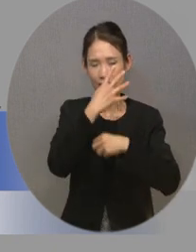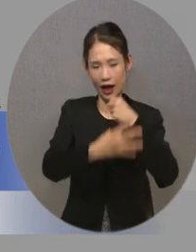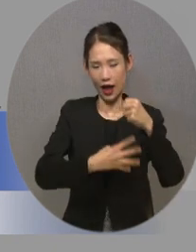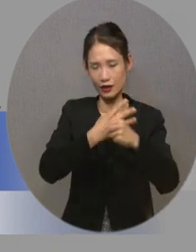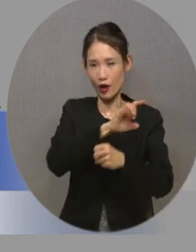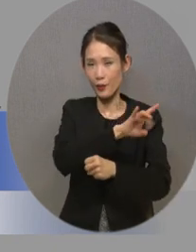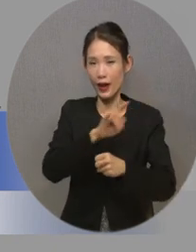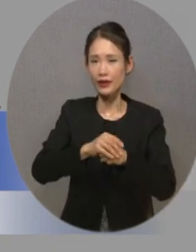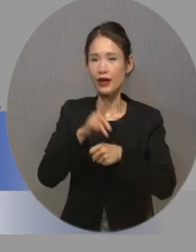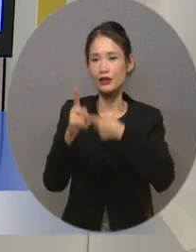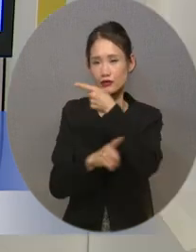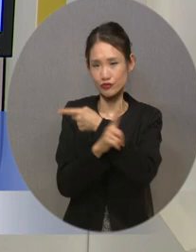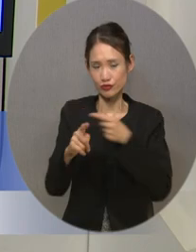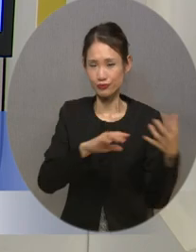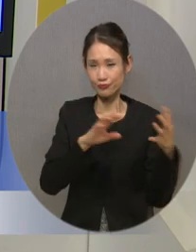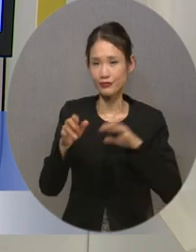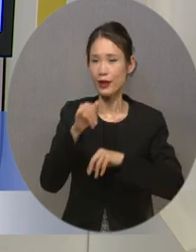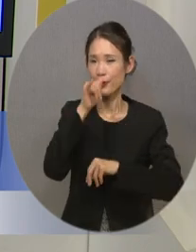대회입니다